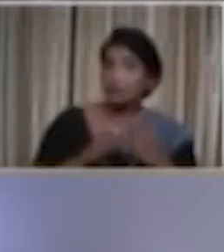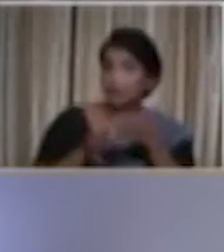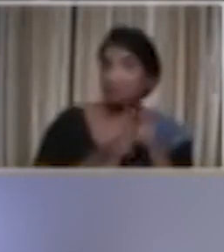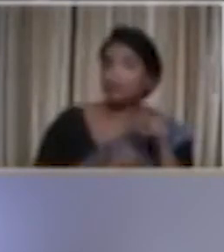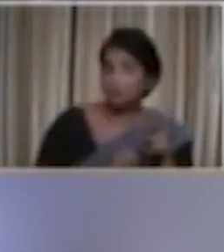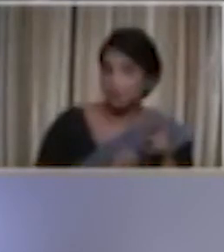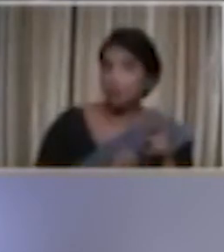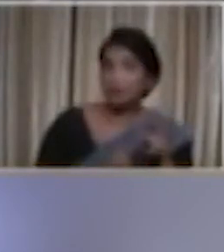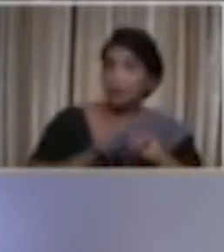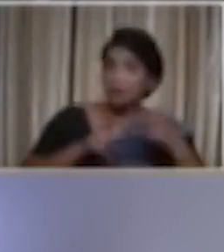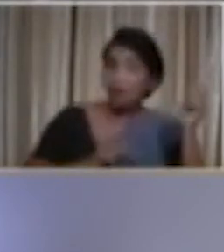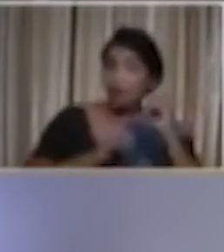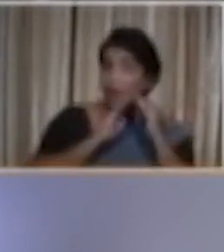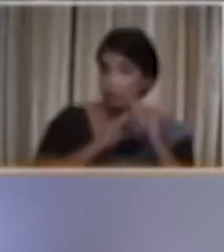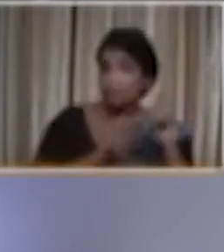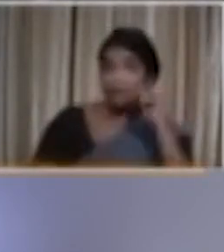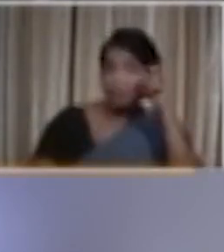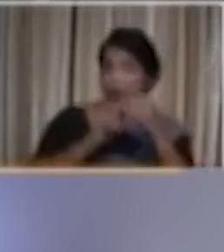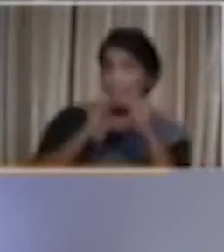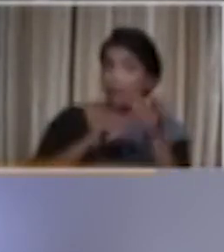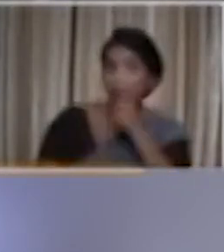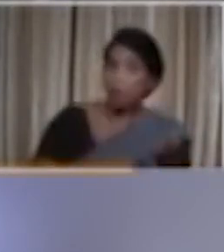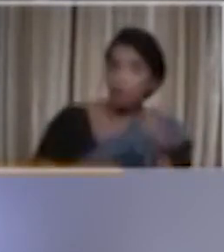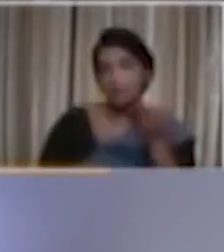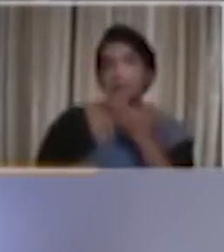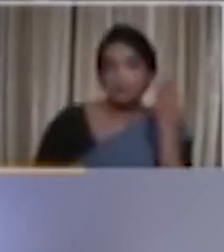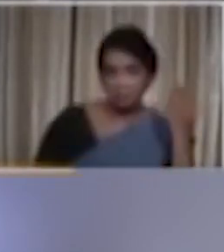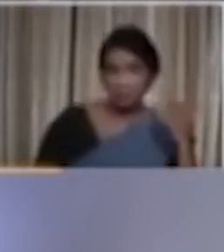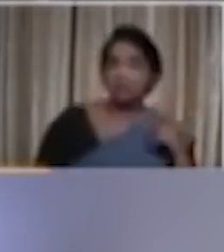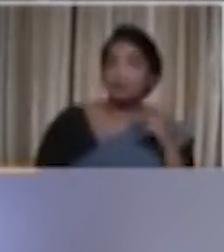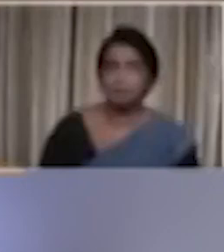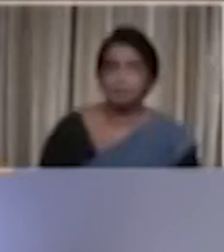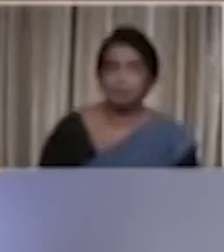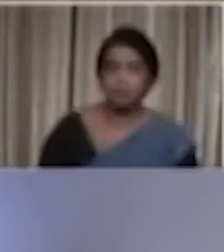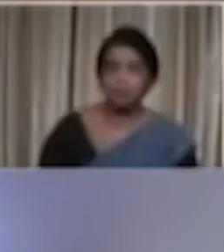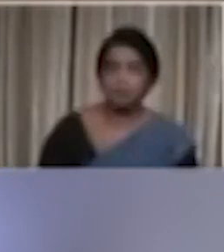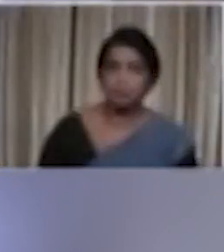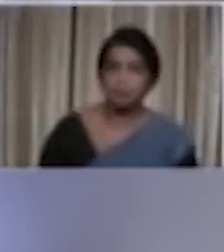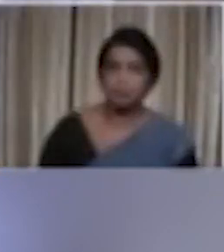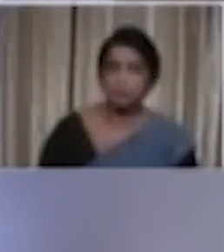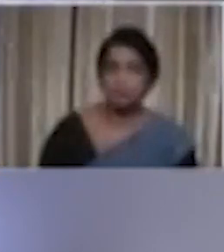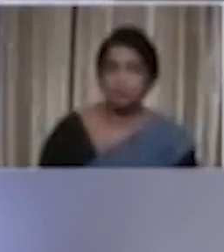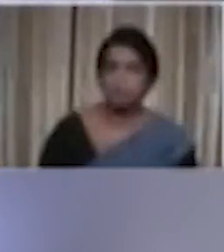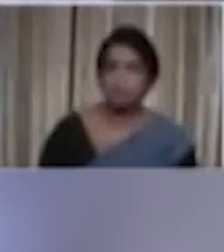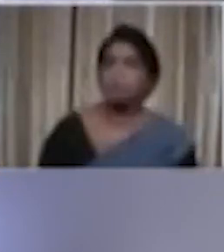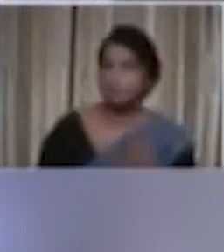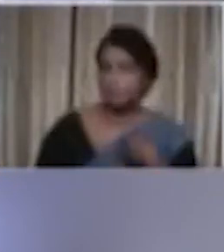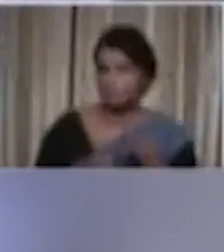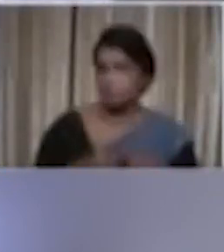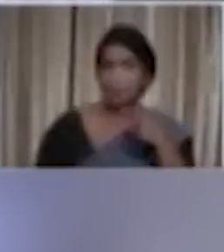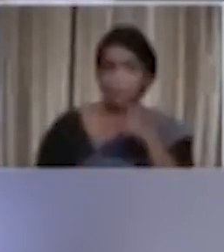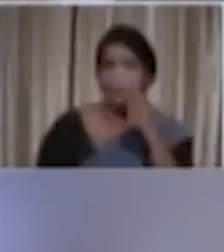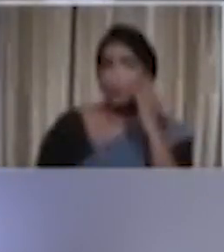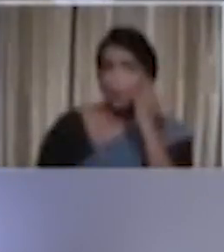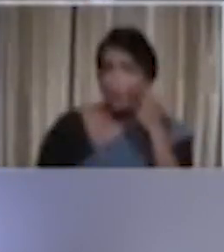පටන් ගනී අනිකුත් ආයතනවල ඉන්න නිලධාරීන්ගේ ගෙවල් වලටත් යන්න ඉඩ තියෙනවා. ඒ නිසා ඒක කළ යුතු නැහැ. එල් ගෙන්වා ගැනීමට එතුමා